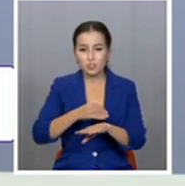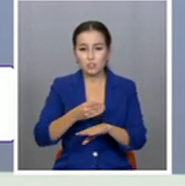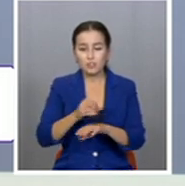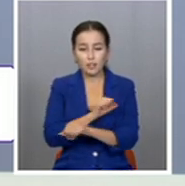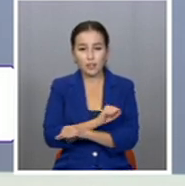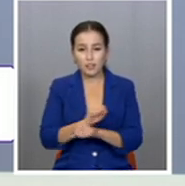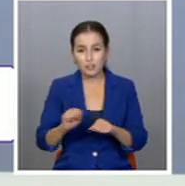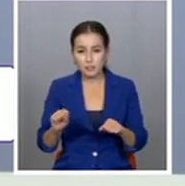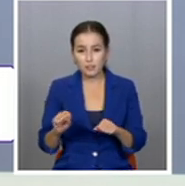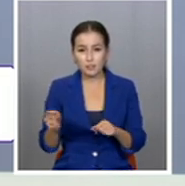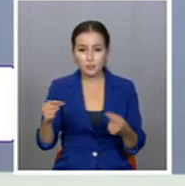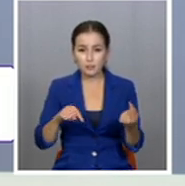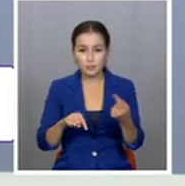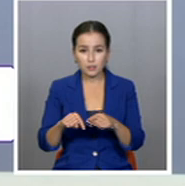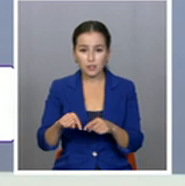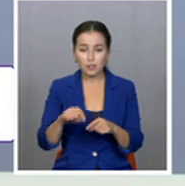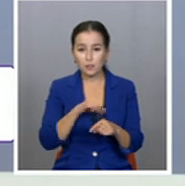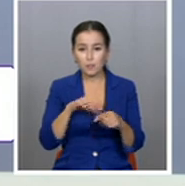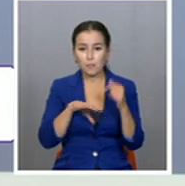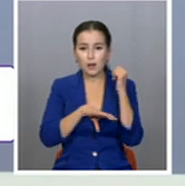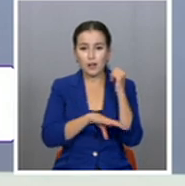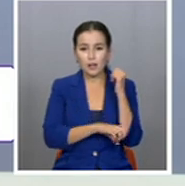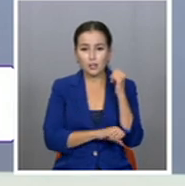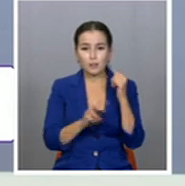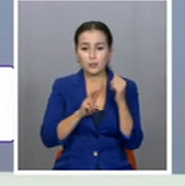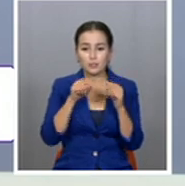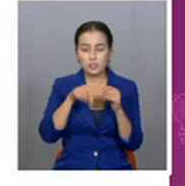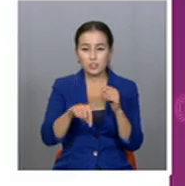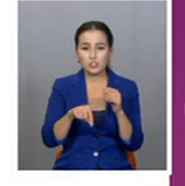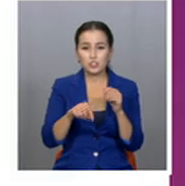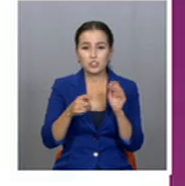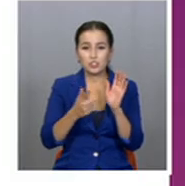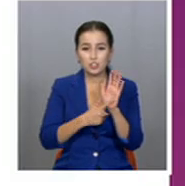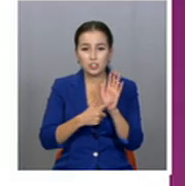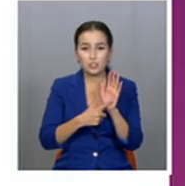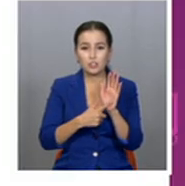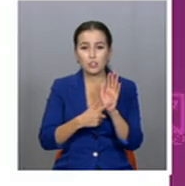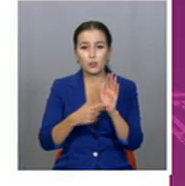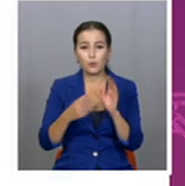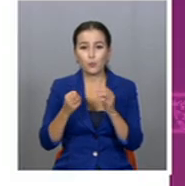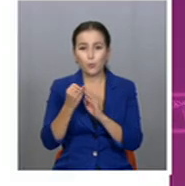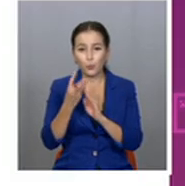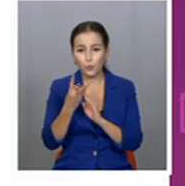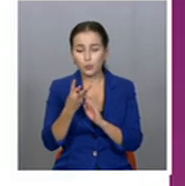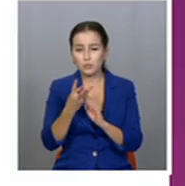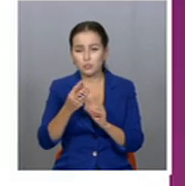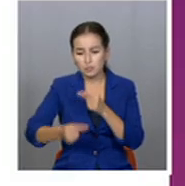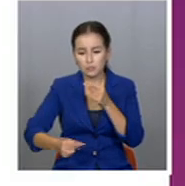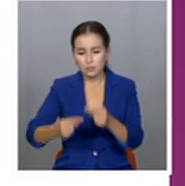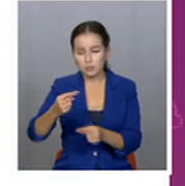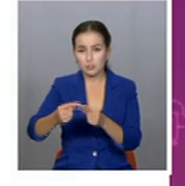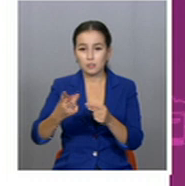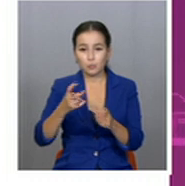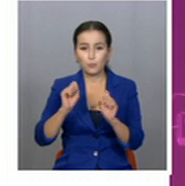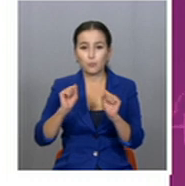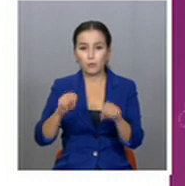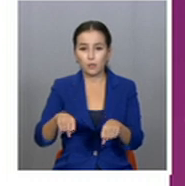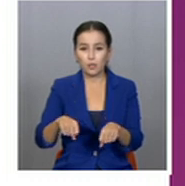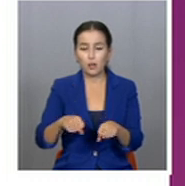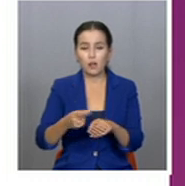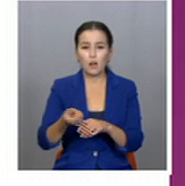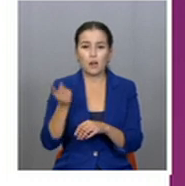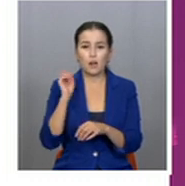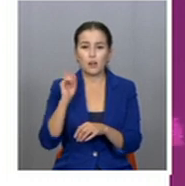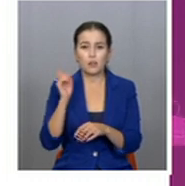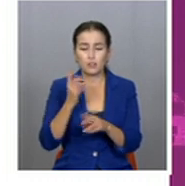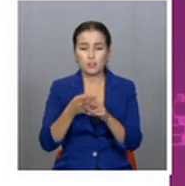қойылған ең төменгі буындары 7-13 ұрпақ, ал арғы тегі тайпа